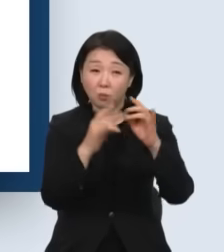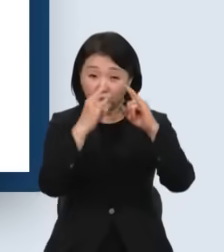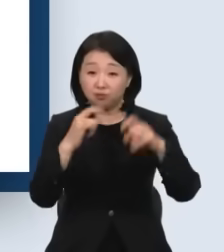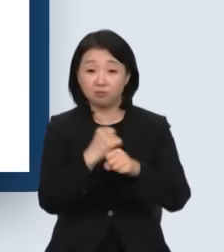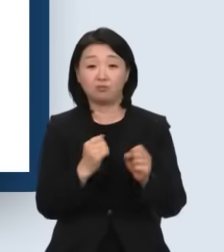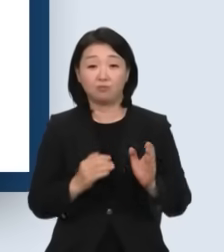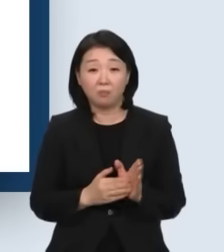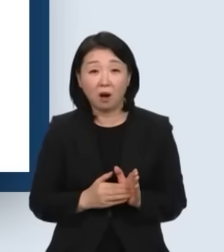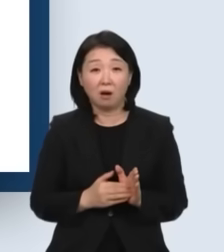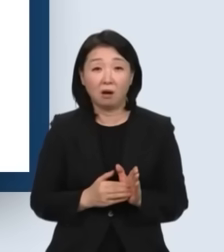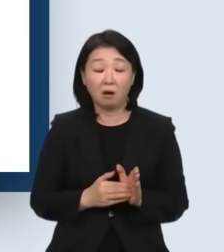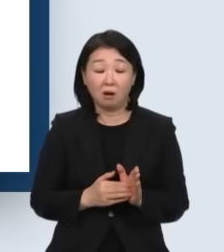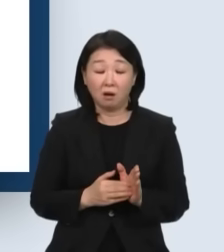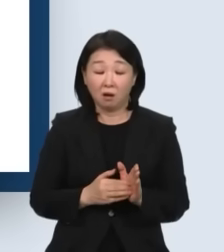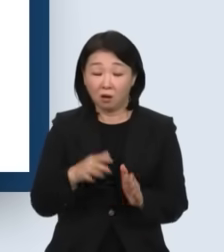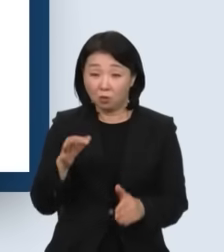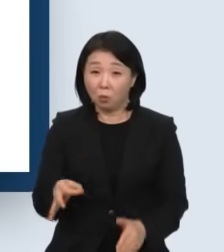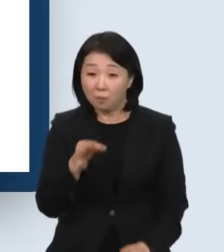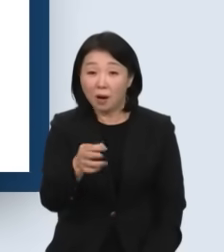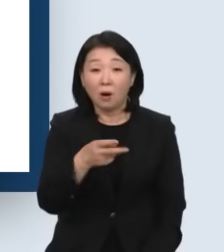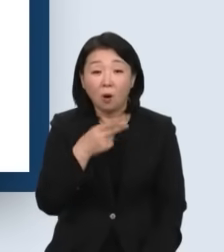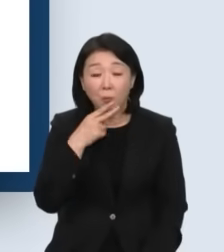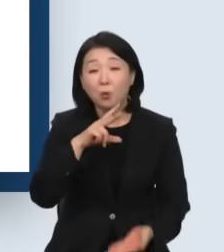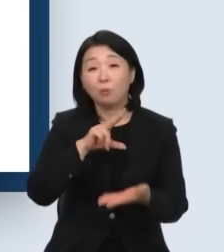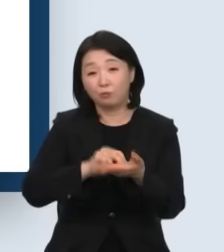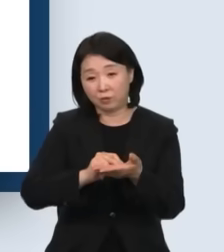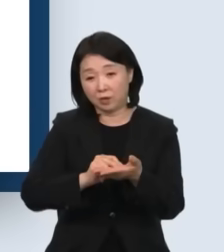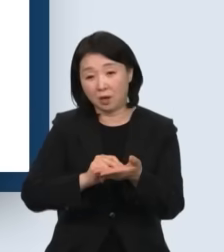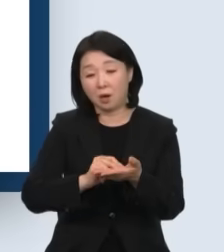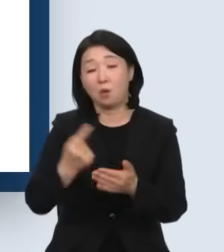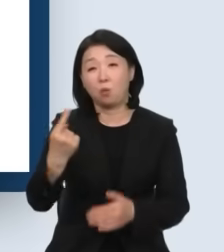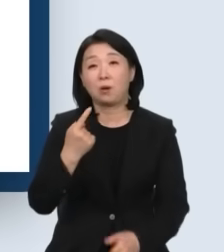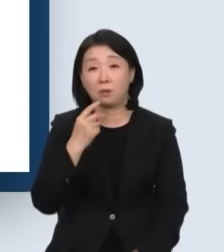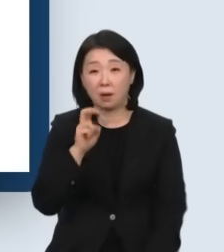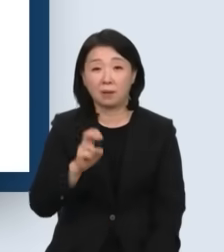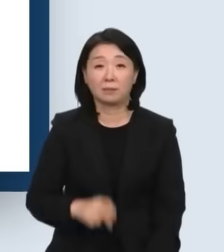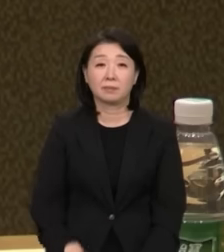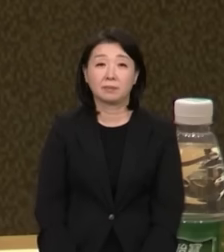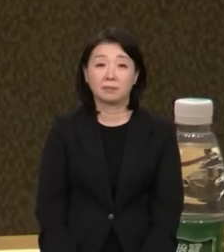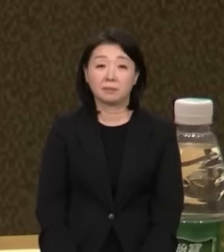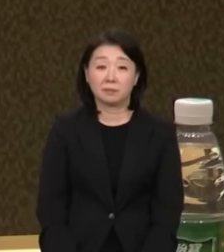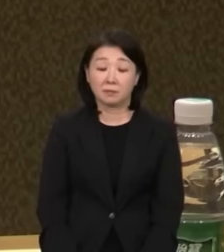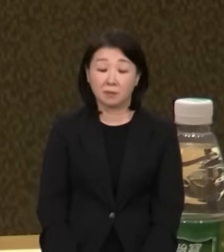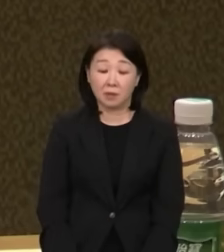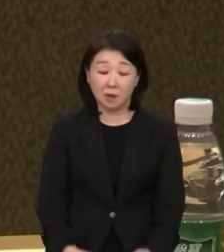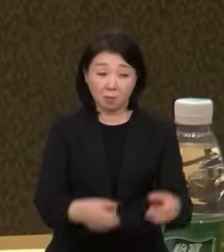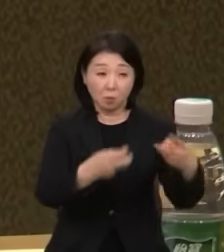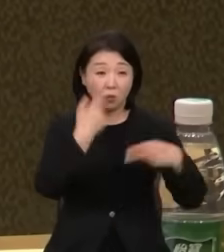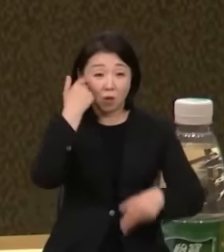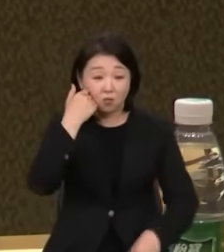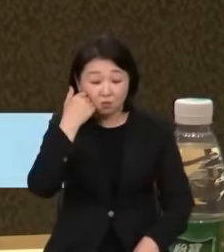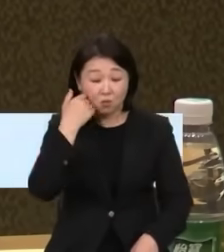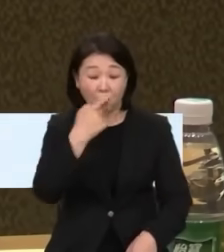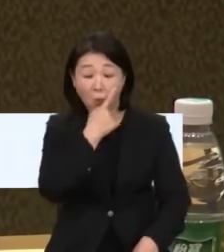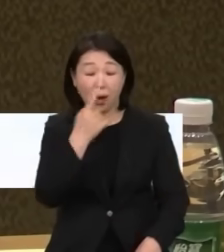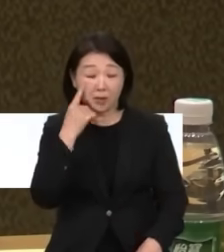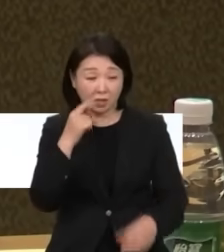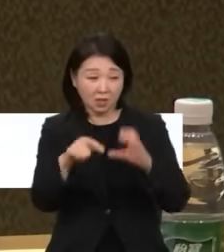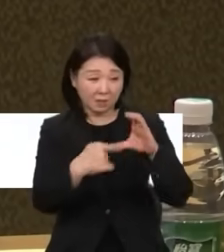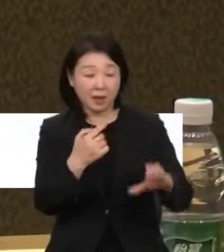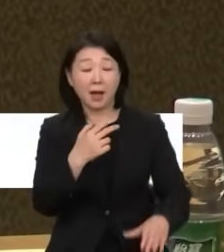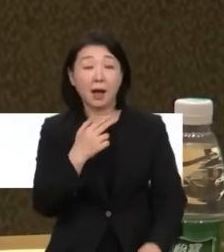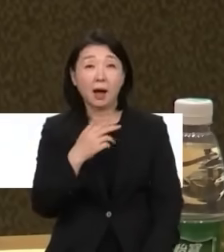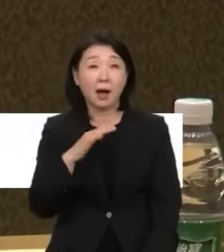설치하는데 정당한 대가를 지급하지 않아 문제가 될 것이라는 겁니다. 발신인을 확인한 정 대사는 이메일은 읽지 않은